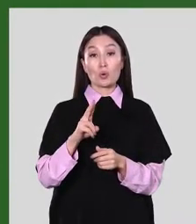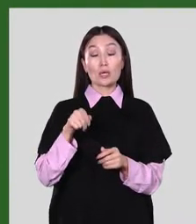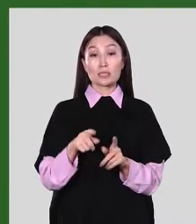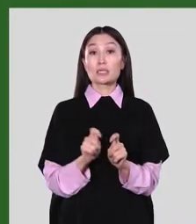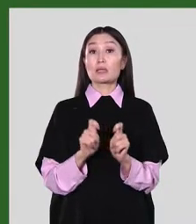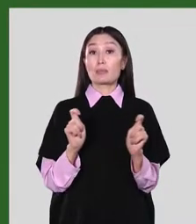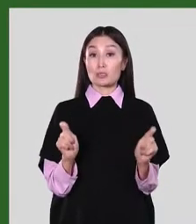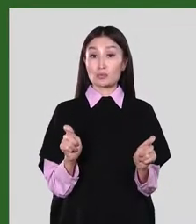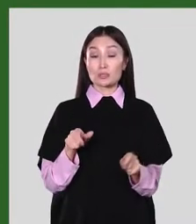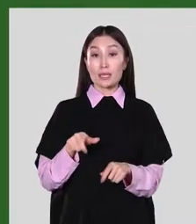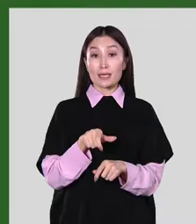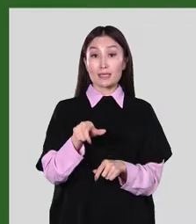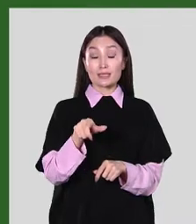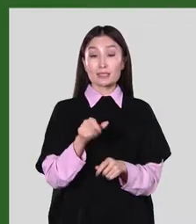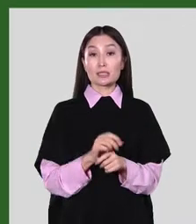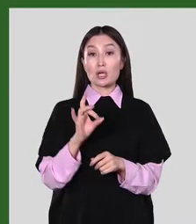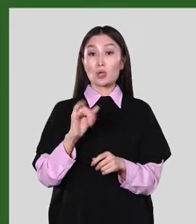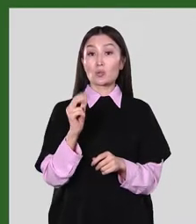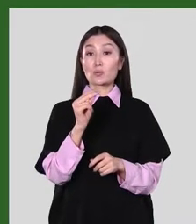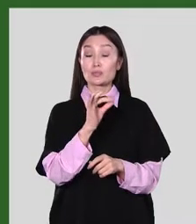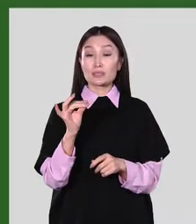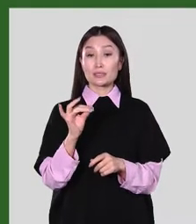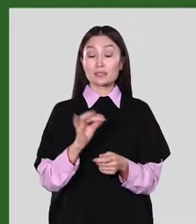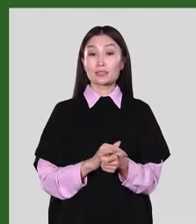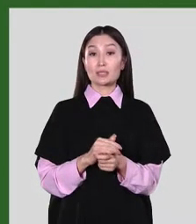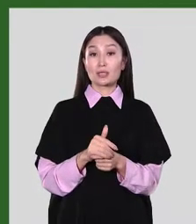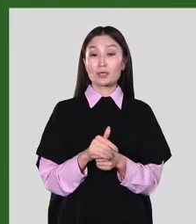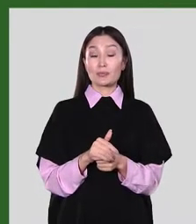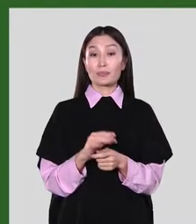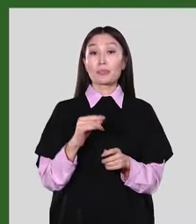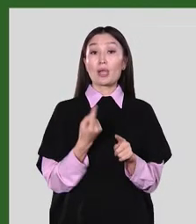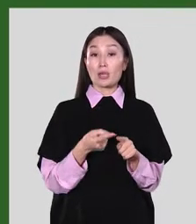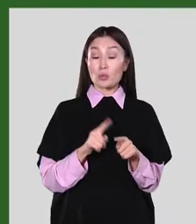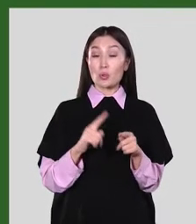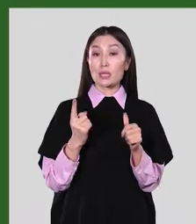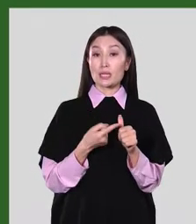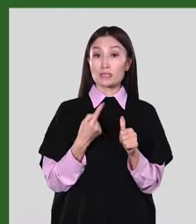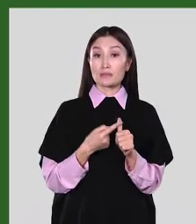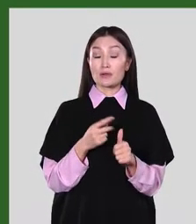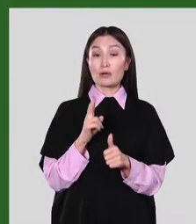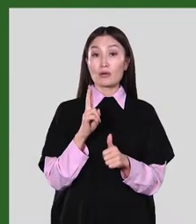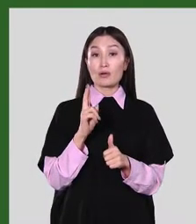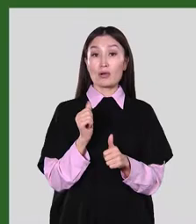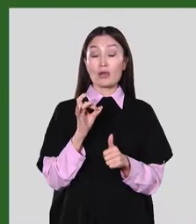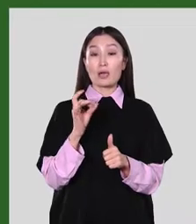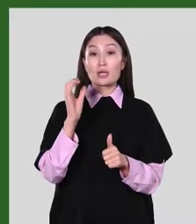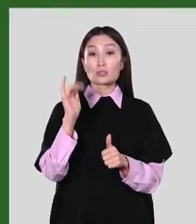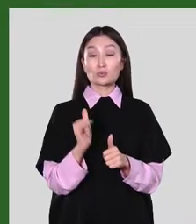образуются речки и ручьи грунтового питания которые называют карасу